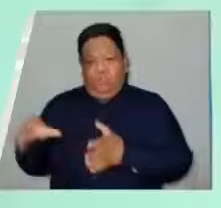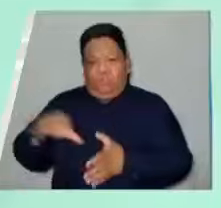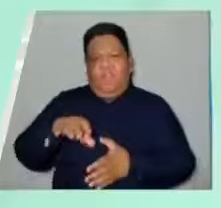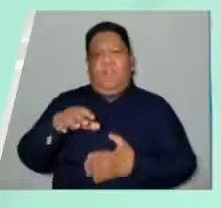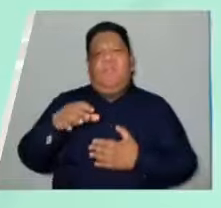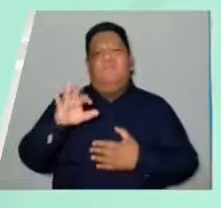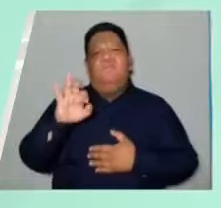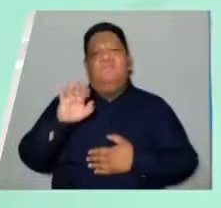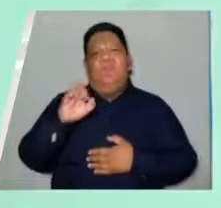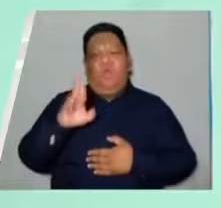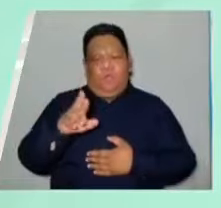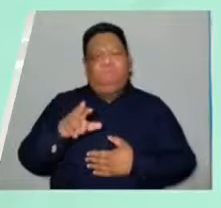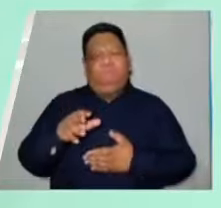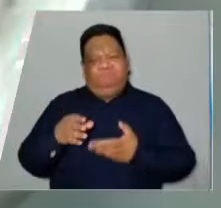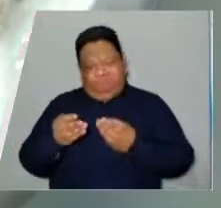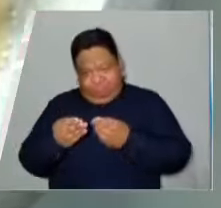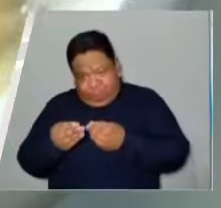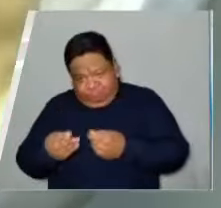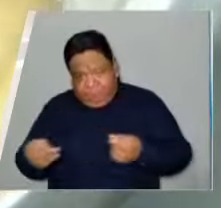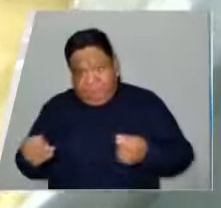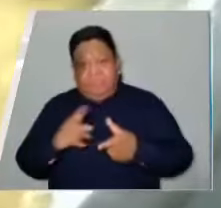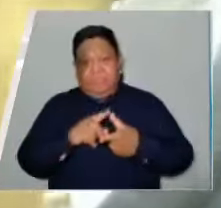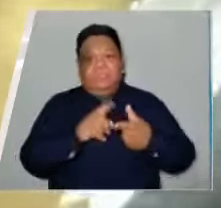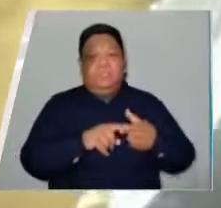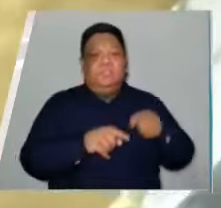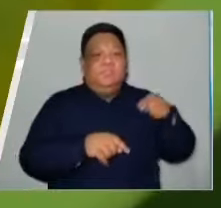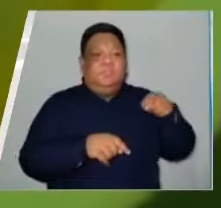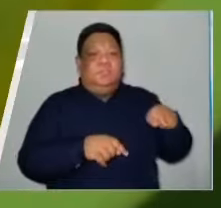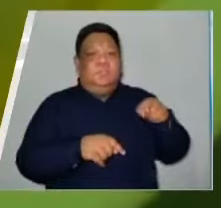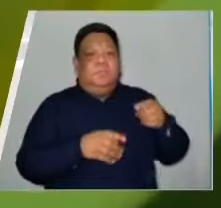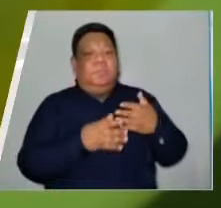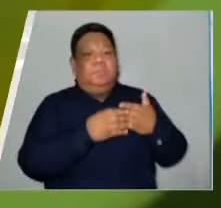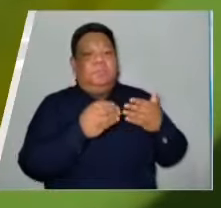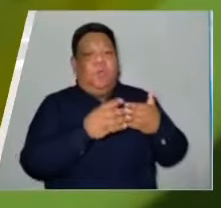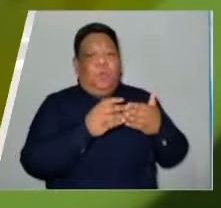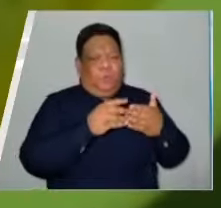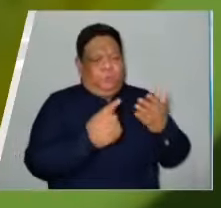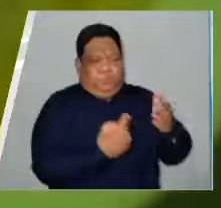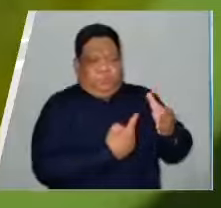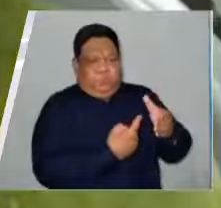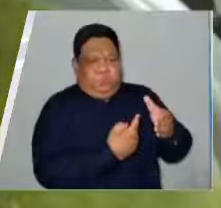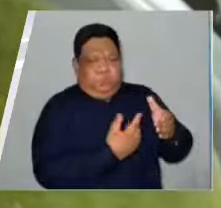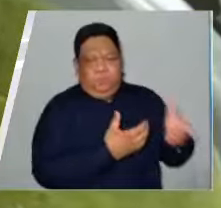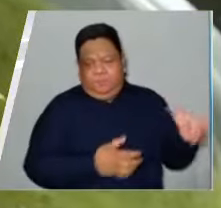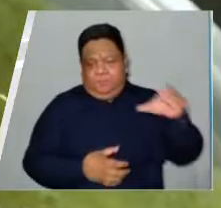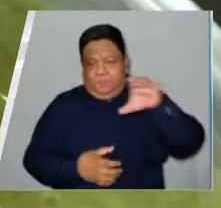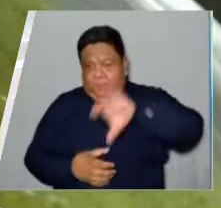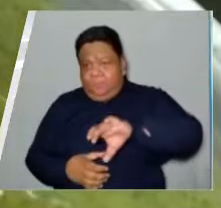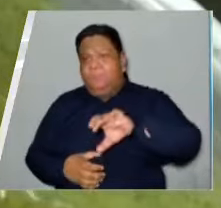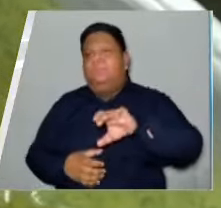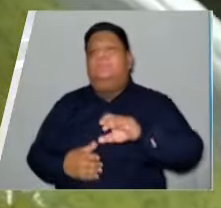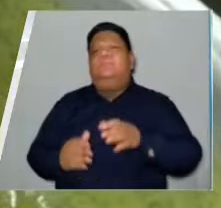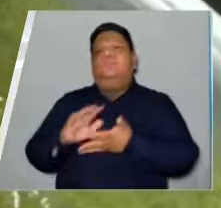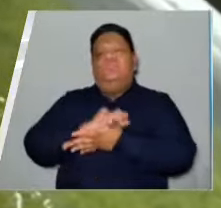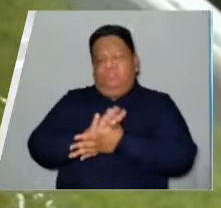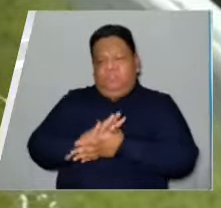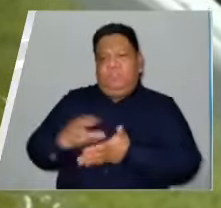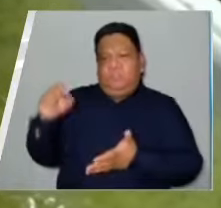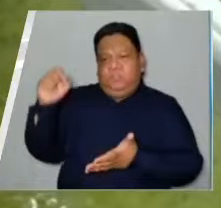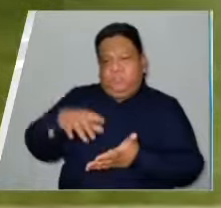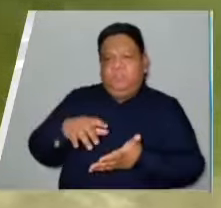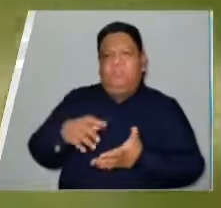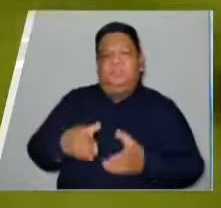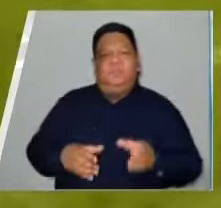pino pagkatapos idaragdag ang malunggay na dinurog sa blender lagyan ng toppings na keso isaang ang mixture sa steamer ng